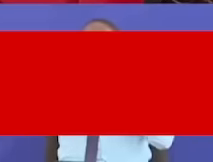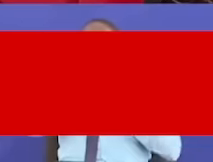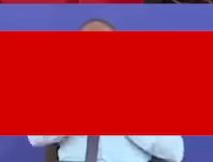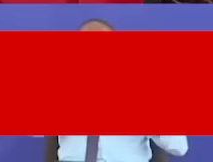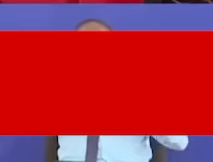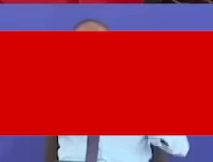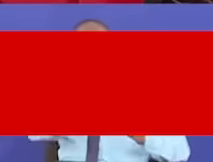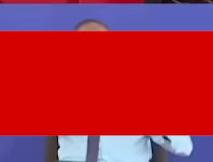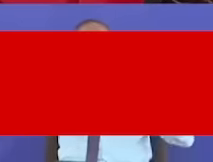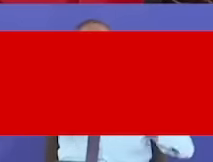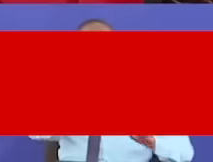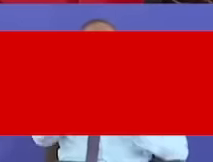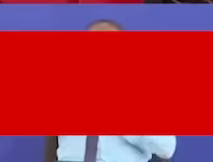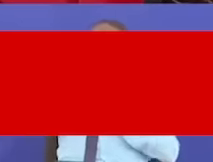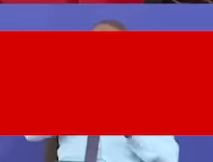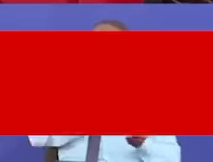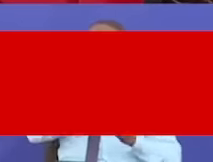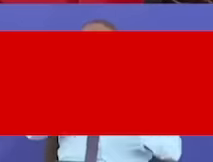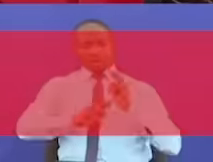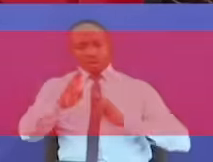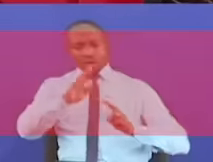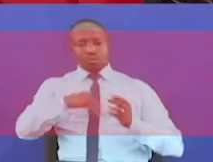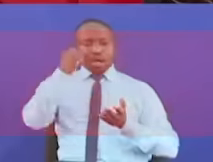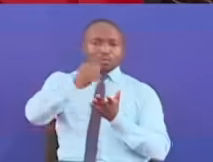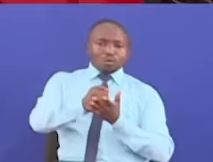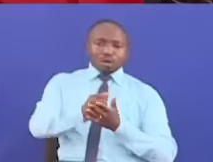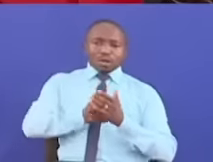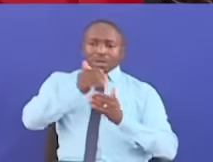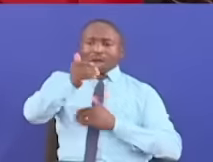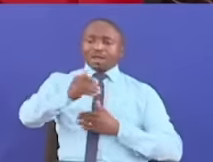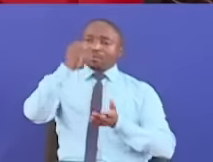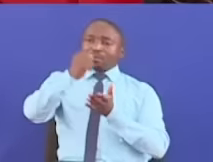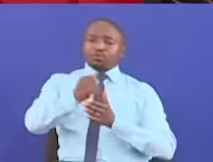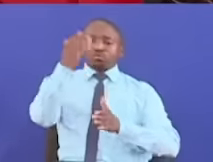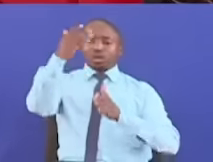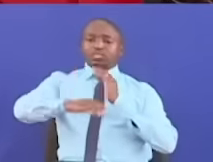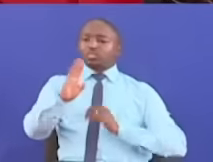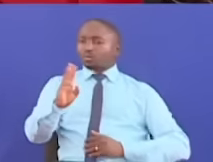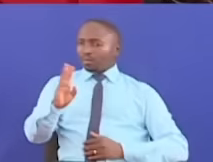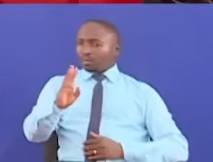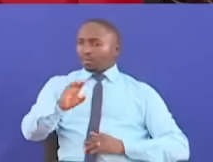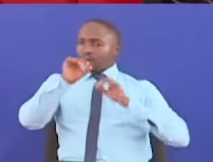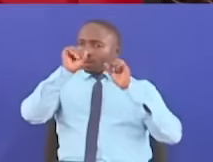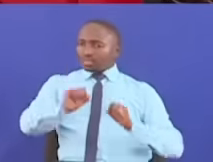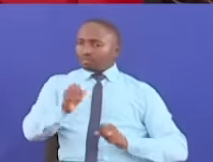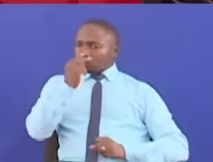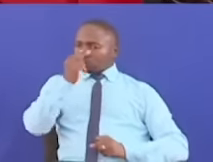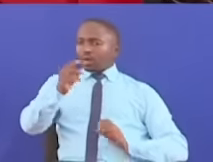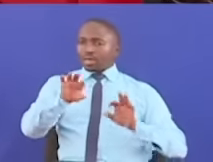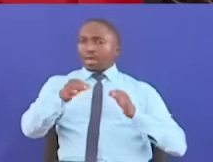cig inak kuja bungeni tuna fanya maaz Sasa Ba Ya maaz tuna isia wapi lazim tu angalia